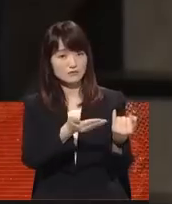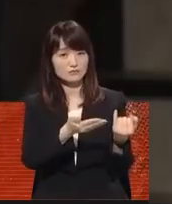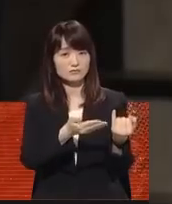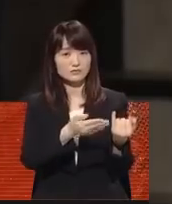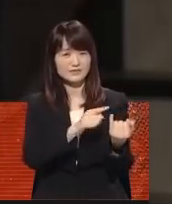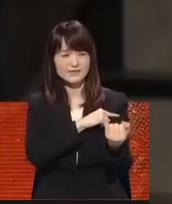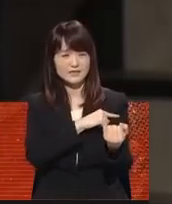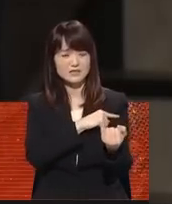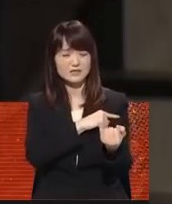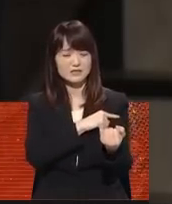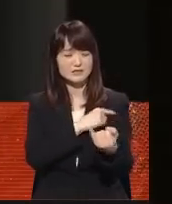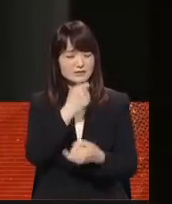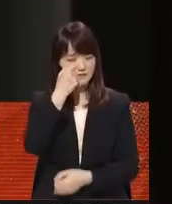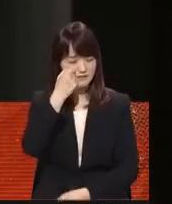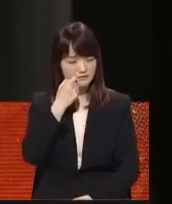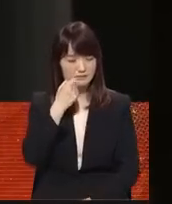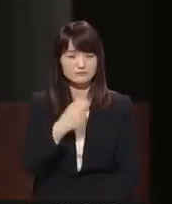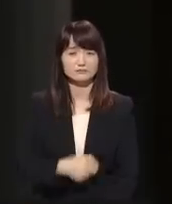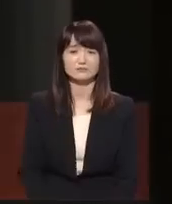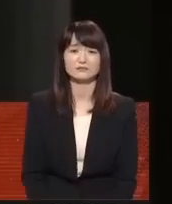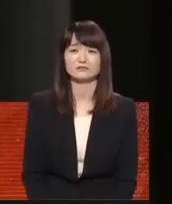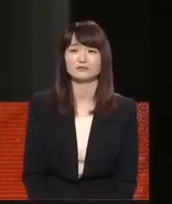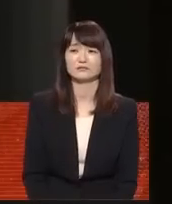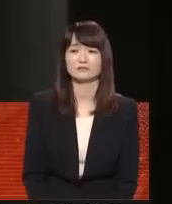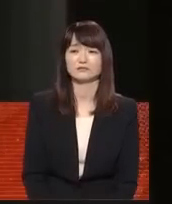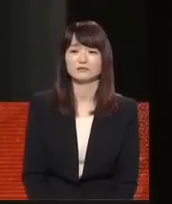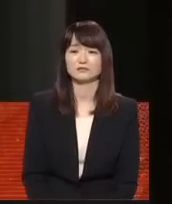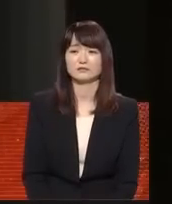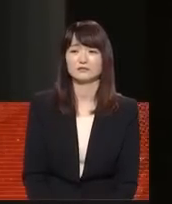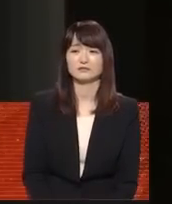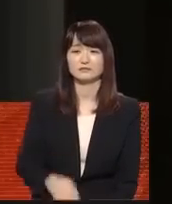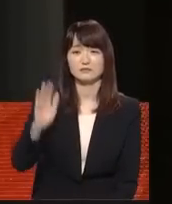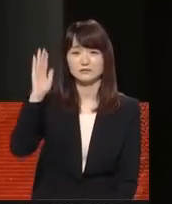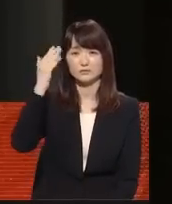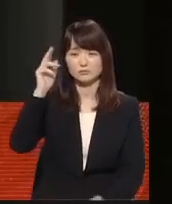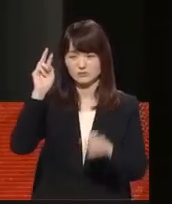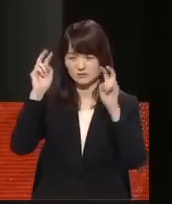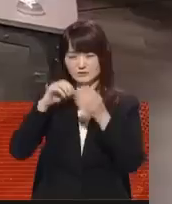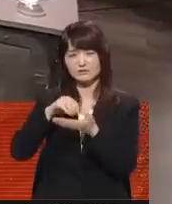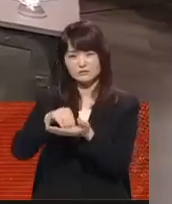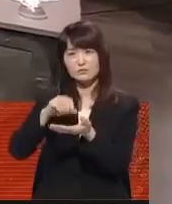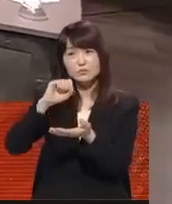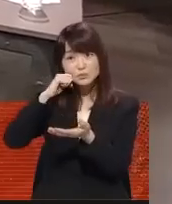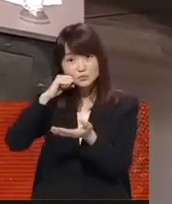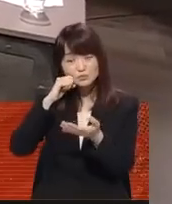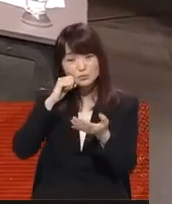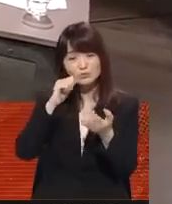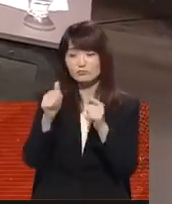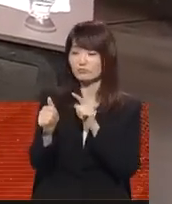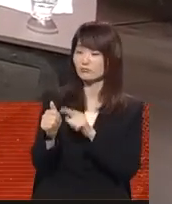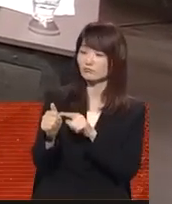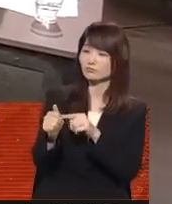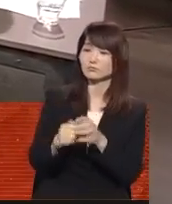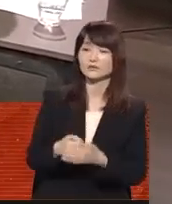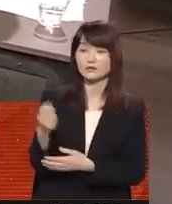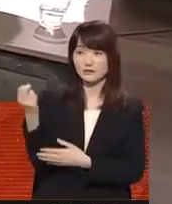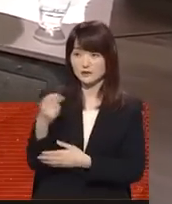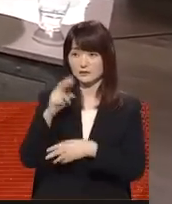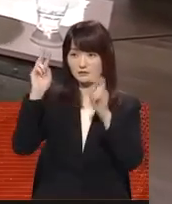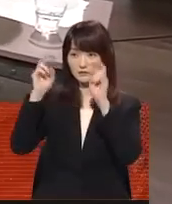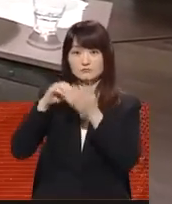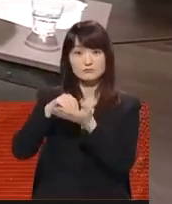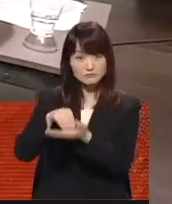합니다 박 변호사님 근데 들어보니까 요즘 취업이 얼마나 힘듭니까 그래도이 양반은 보니까 재취업은